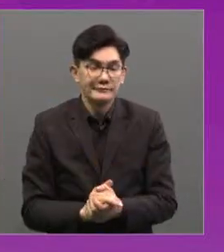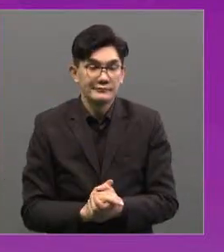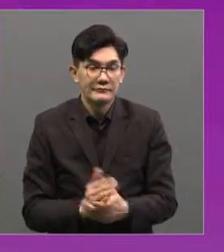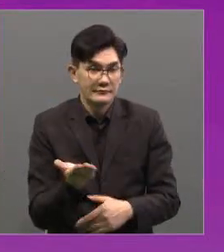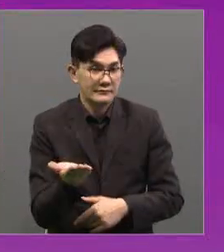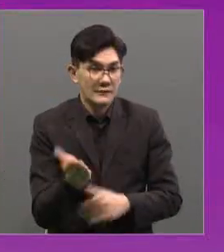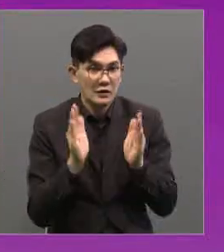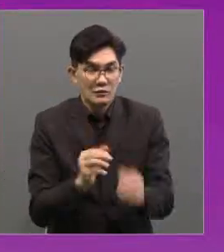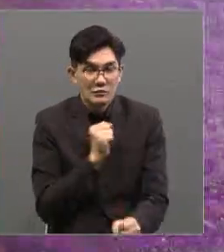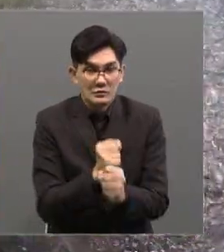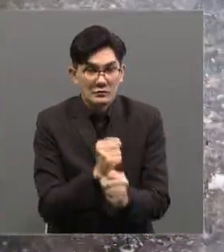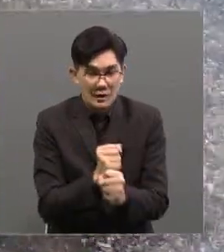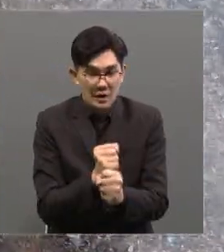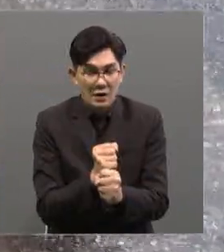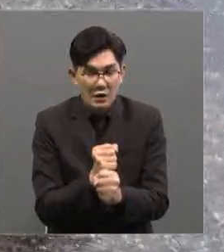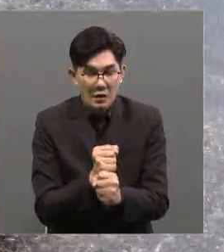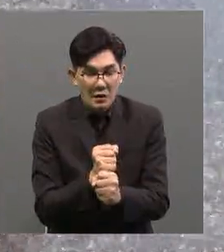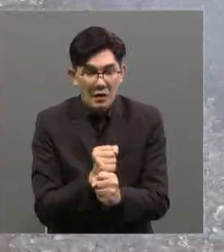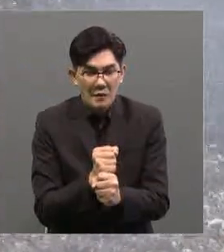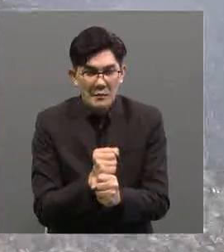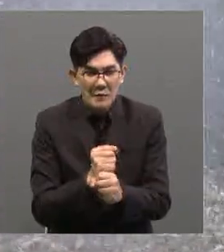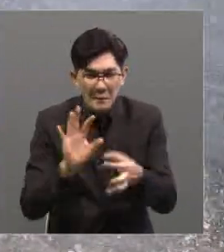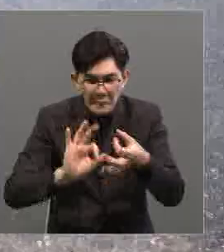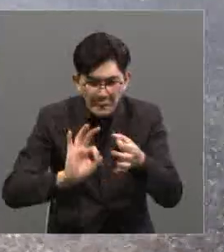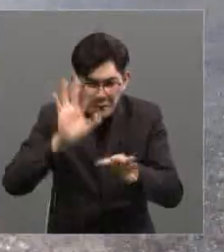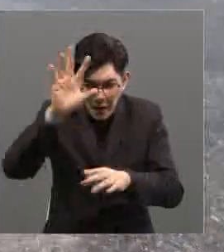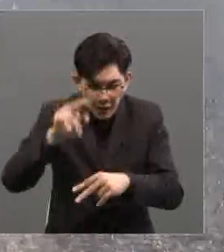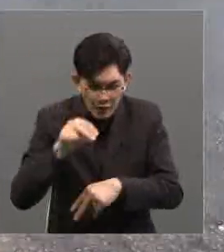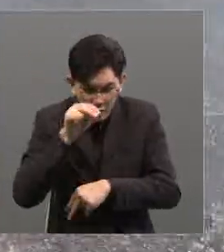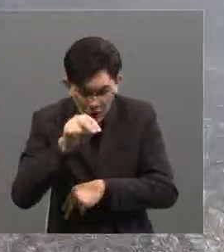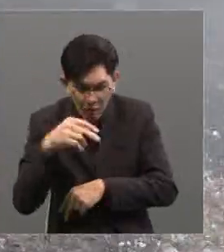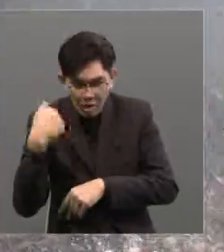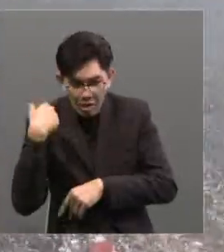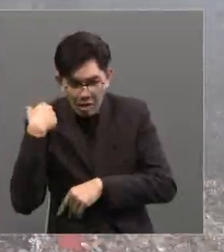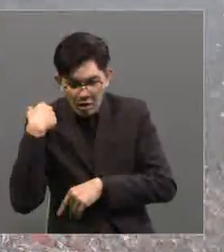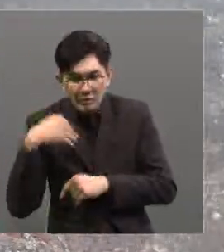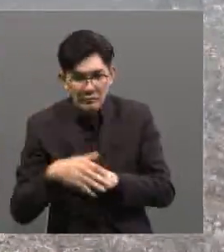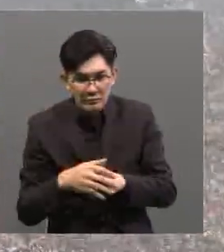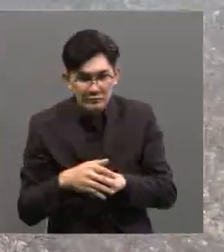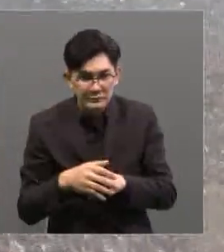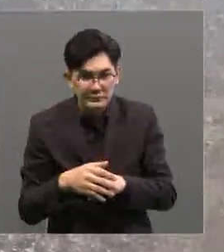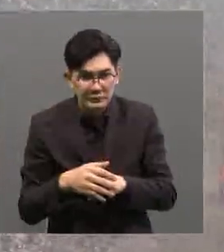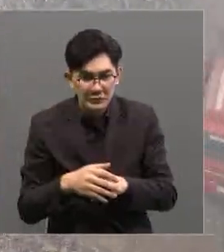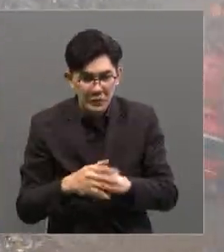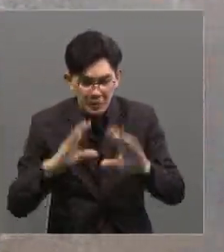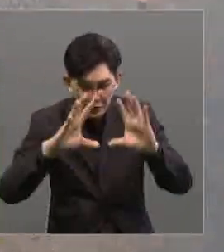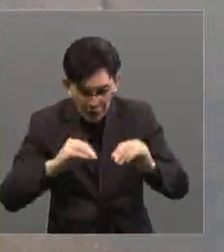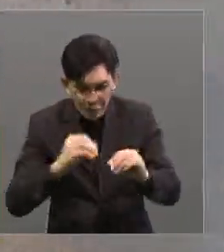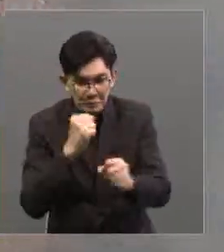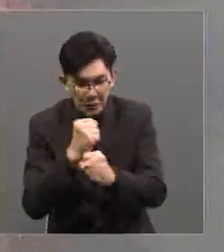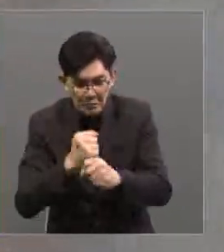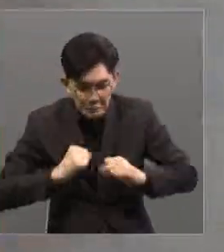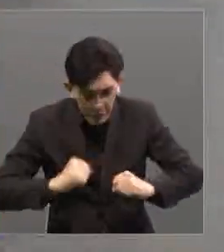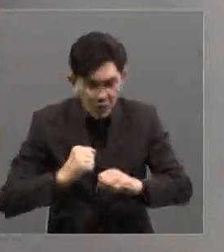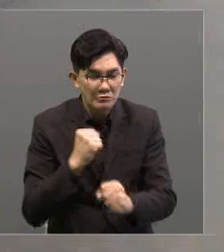นี่คือภาพที่เจ้าหน้าที่พยายามที่จะเร่งดับไฟเป็นภาพมุมสูงนะคะก็ยังคงเห็นอยู่นะคะว่าพยายามที่จะดับไฟที่ไหม้บ่